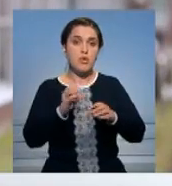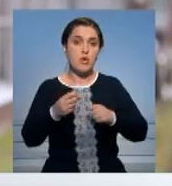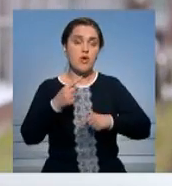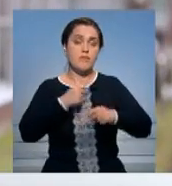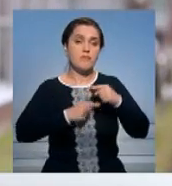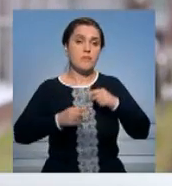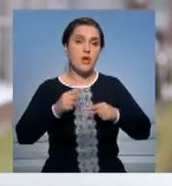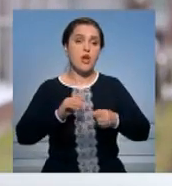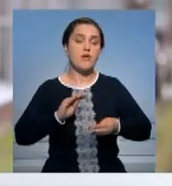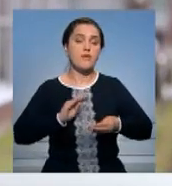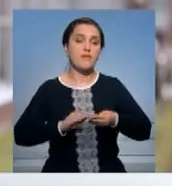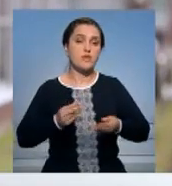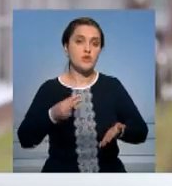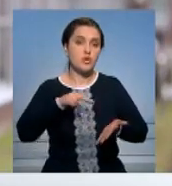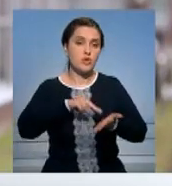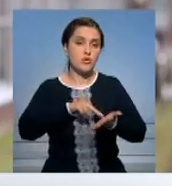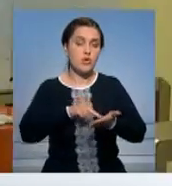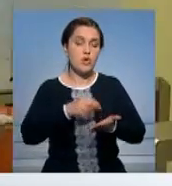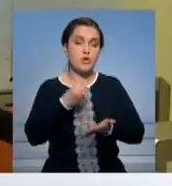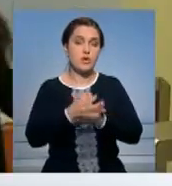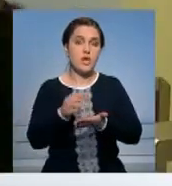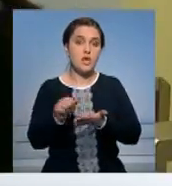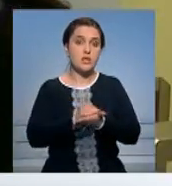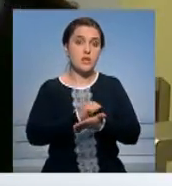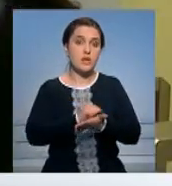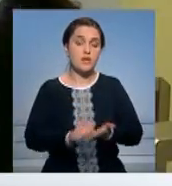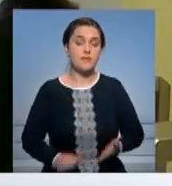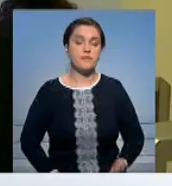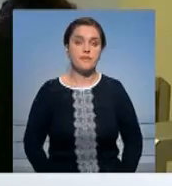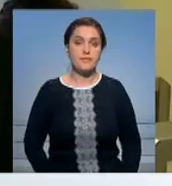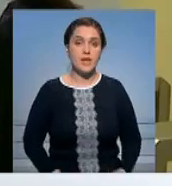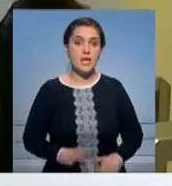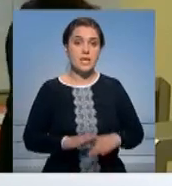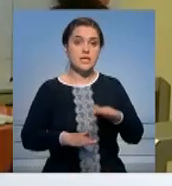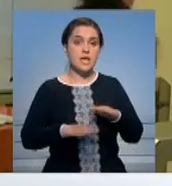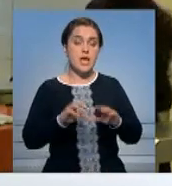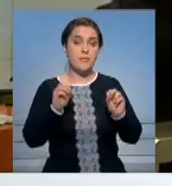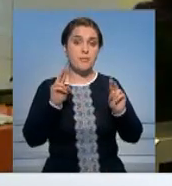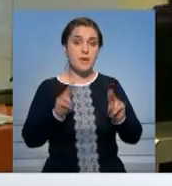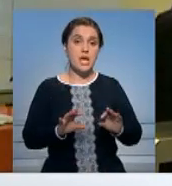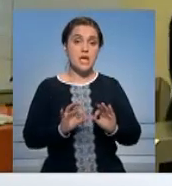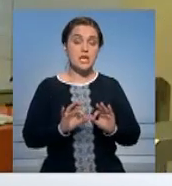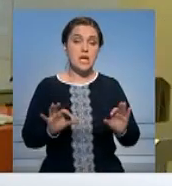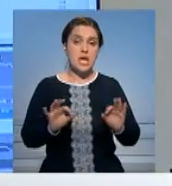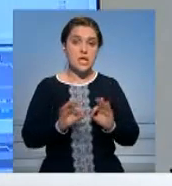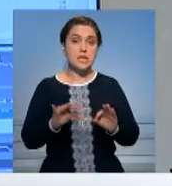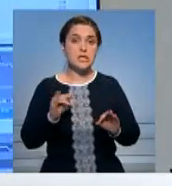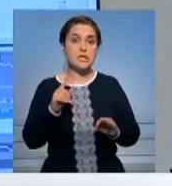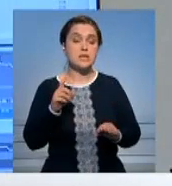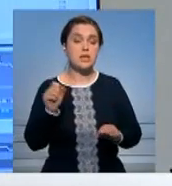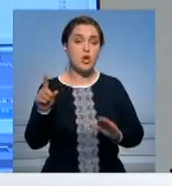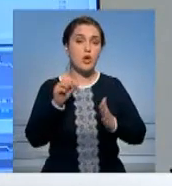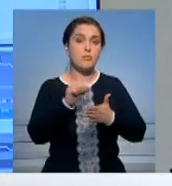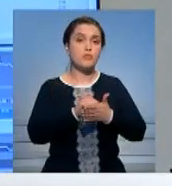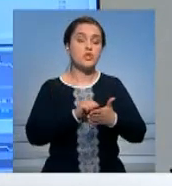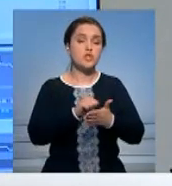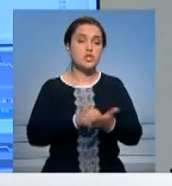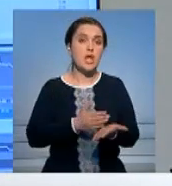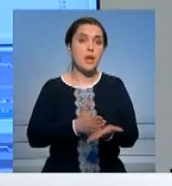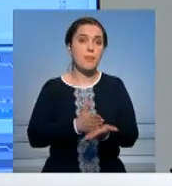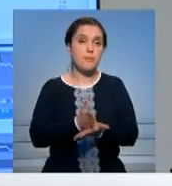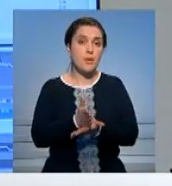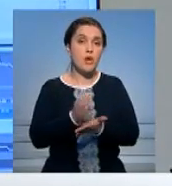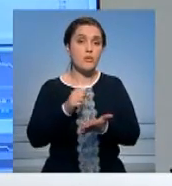к своему долгосрочному растущему тренду. Тем не менее, эксперты подчеркивают, из-за нестабильной геополитической ситуации и